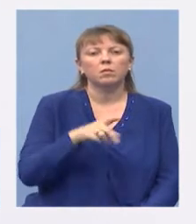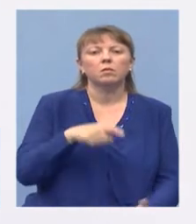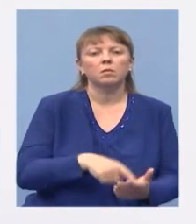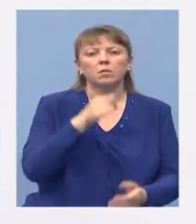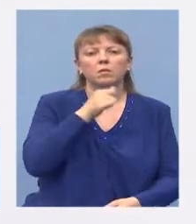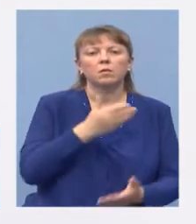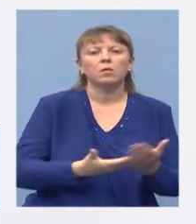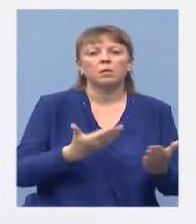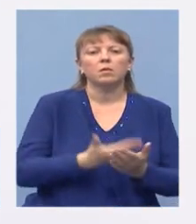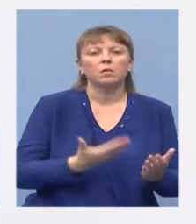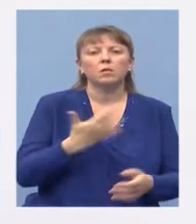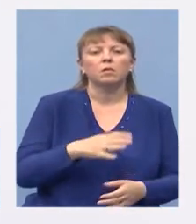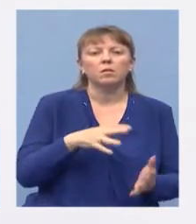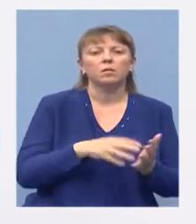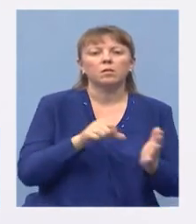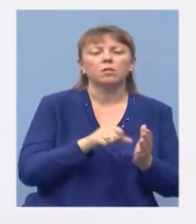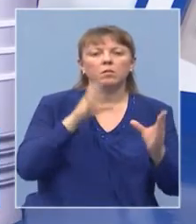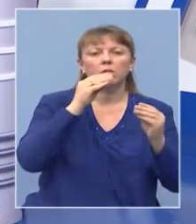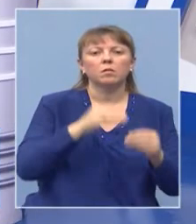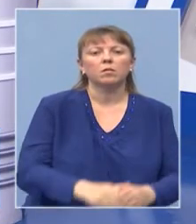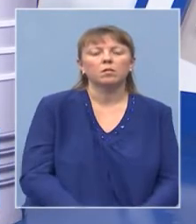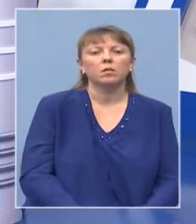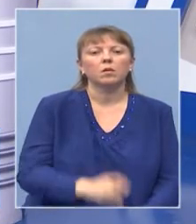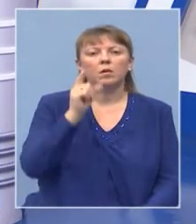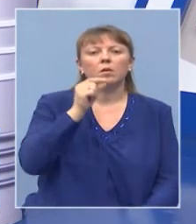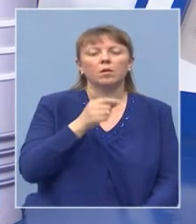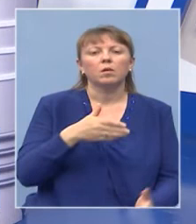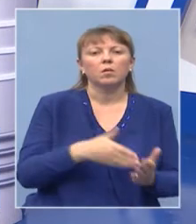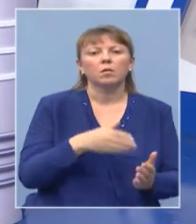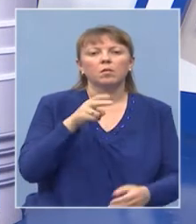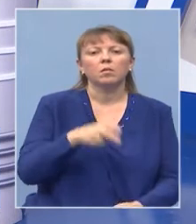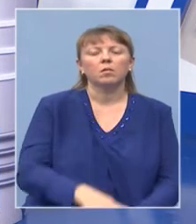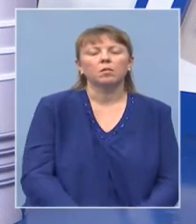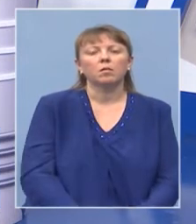может проконсультировать с 9 до 6 часов с понедельника по пятницу.